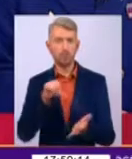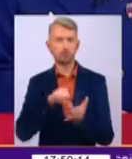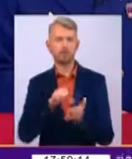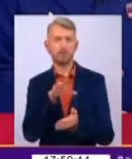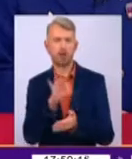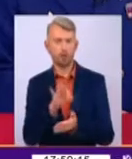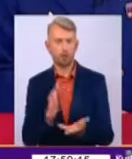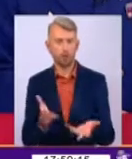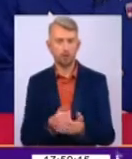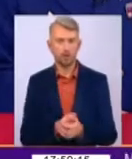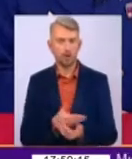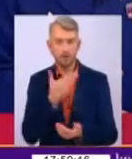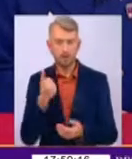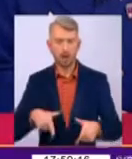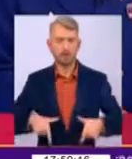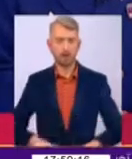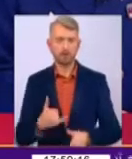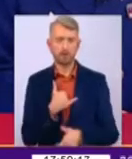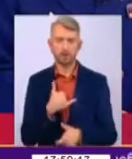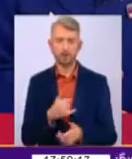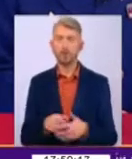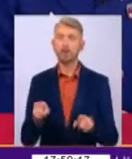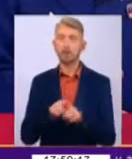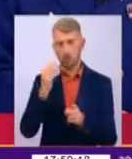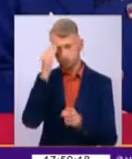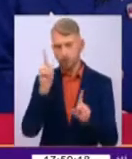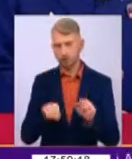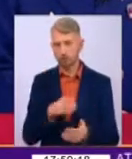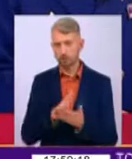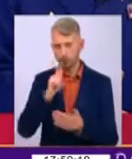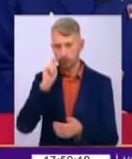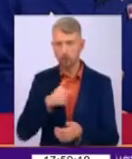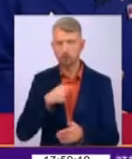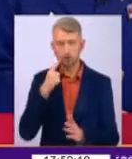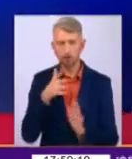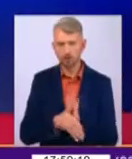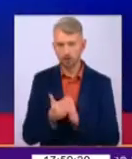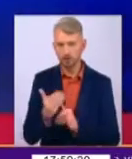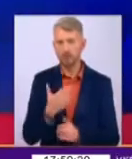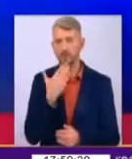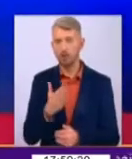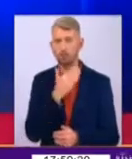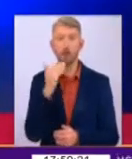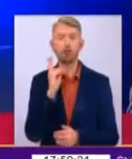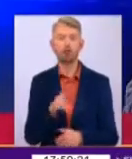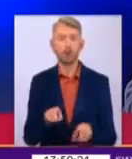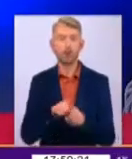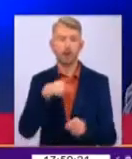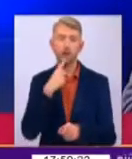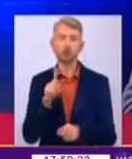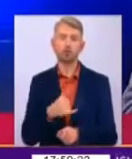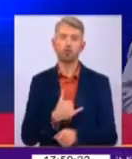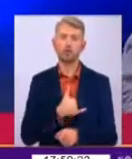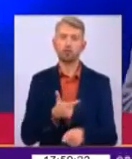що таке? Така думка, генерали в нас. І така думка теж послуги. Існує в Україні, ми зрозуміли вас, дуже вам дякую. І дійсно багато хто так каже, що в